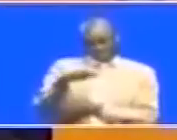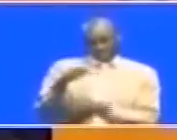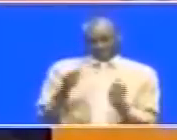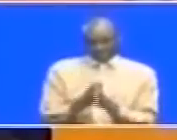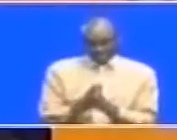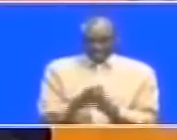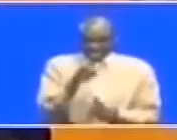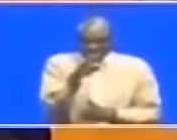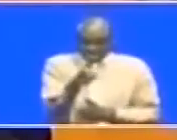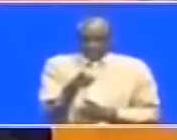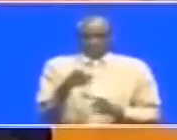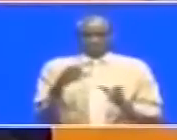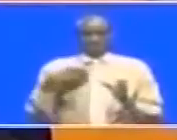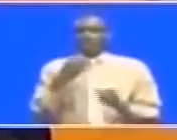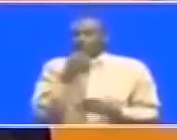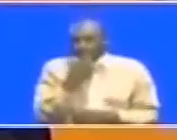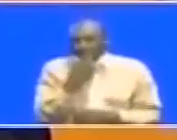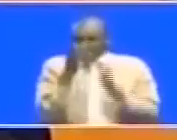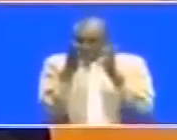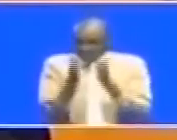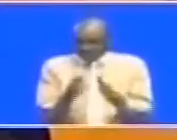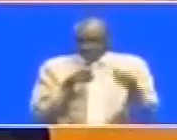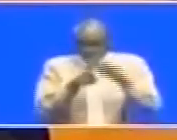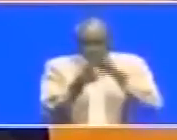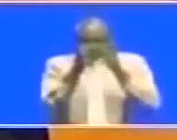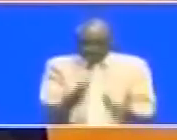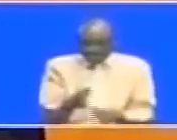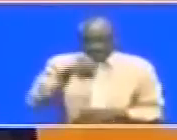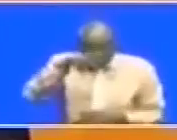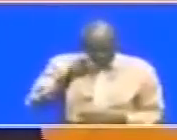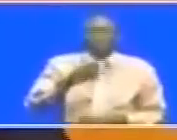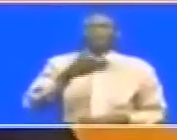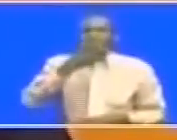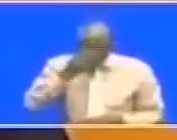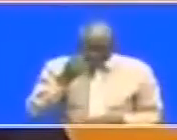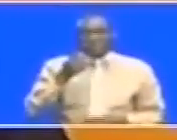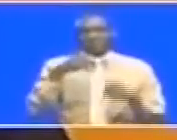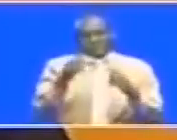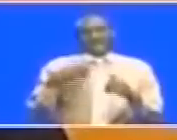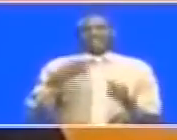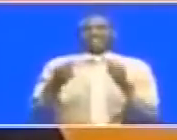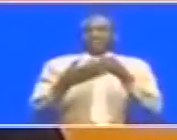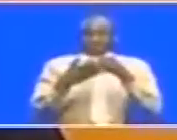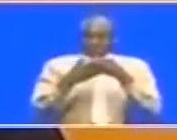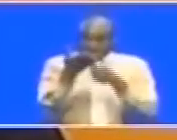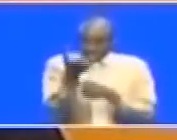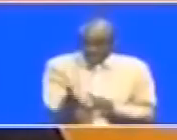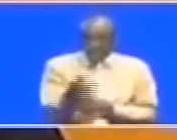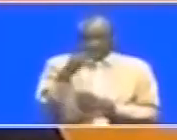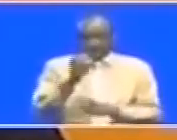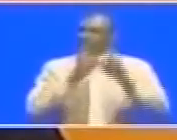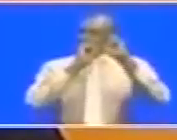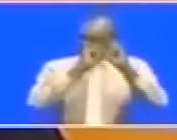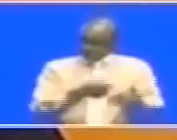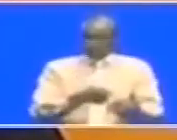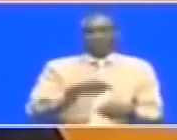mlango wa mbele katika klabu ya Gor Mahia, Medi Kagere ndiye mchezaji bora wa mwezi wa Septemba. Kagere alituzwa taji